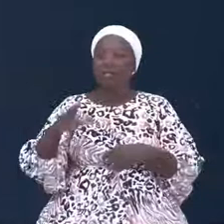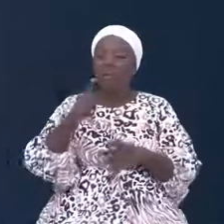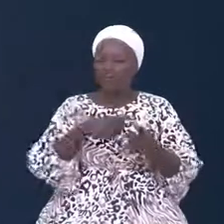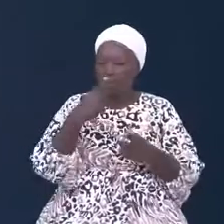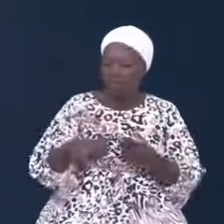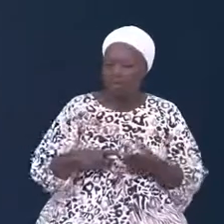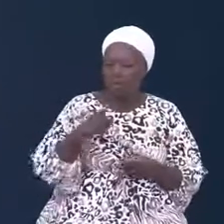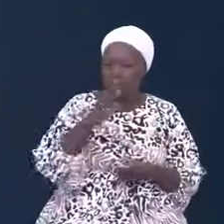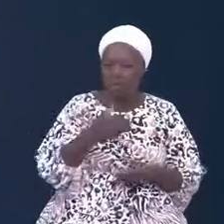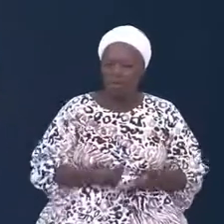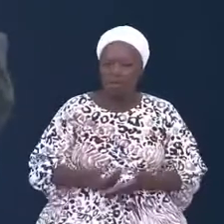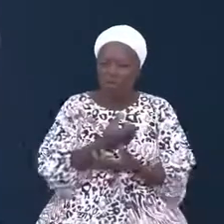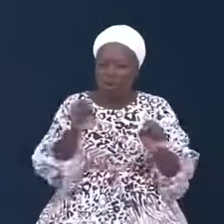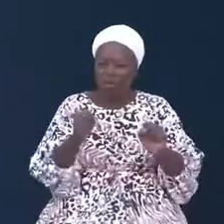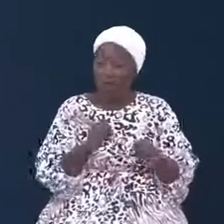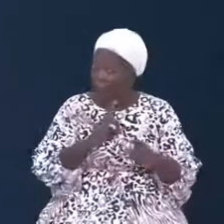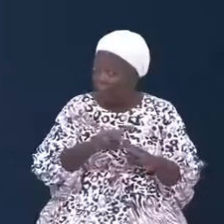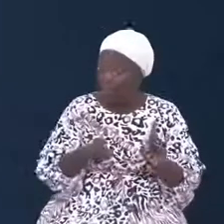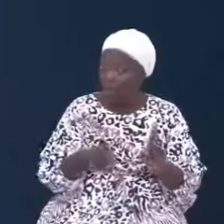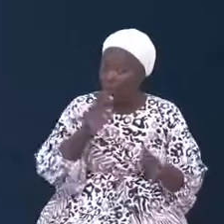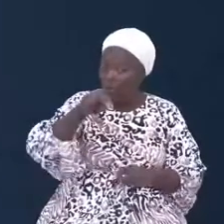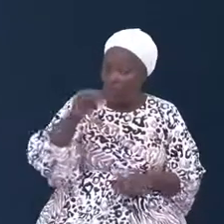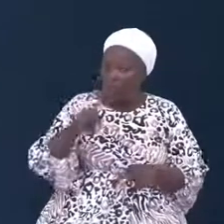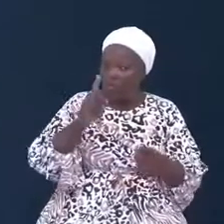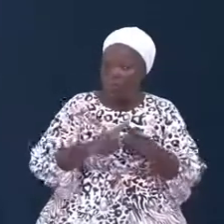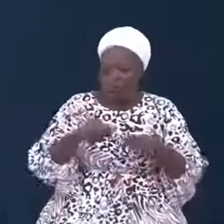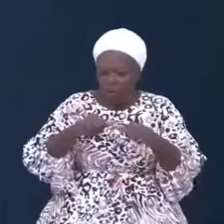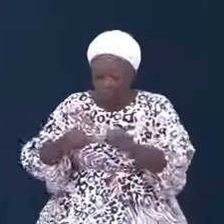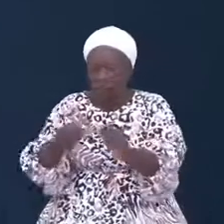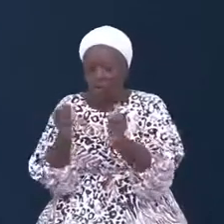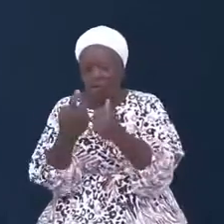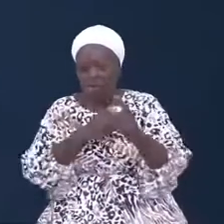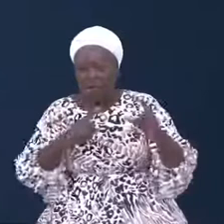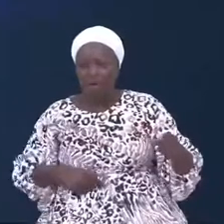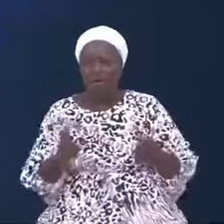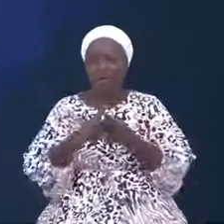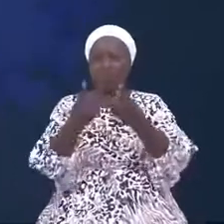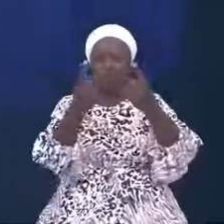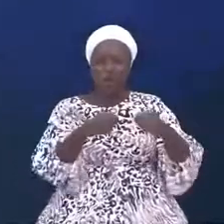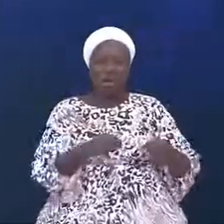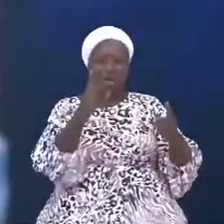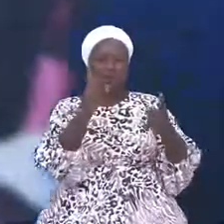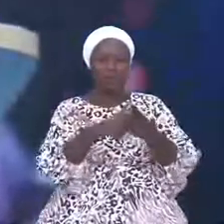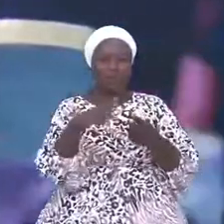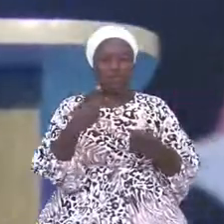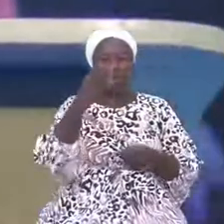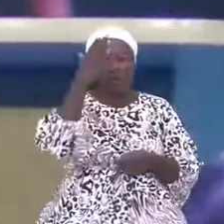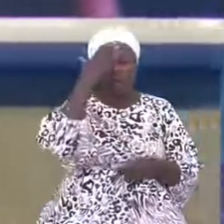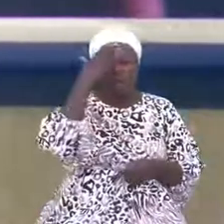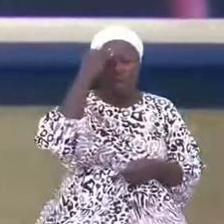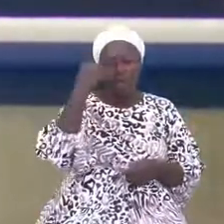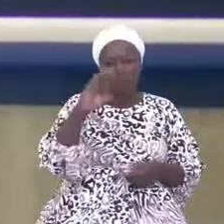par l'Esprit du Seigneur. Alors, tu es sauvé, mais tu dois continuer avec le